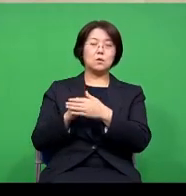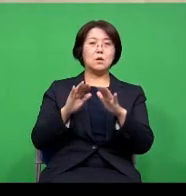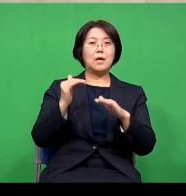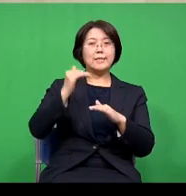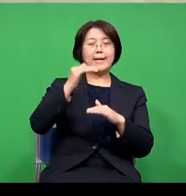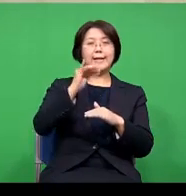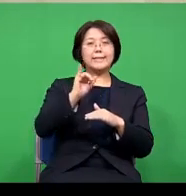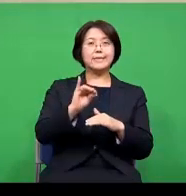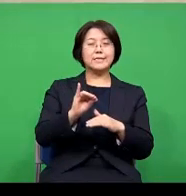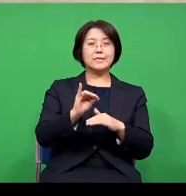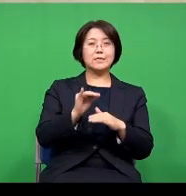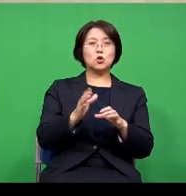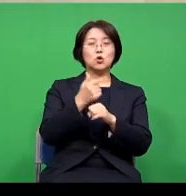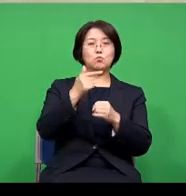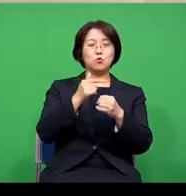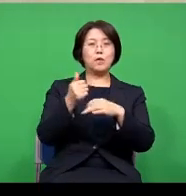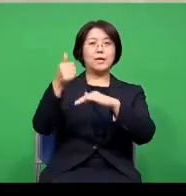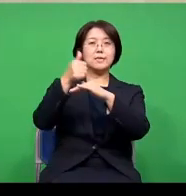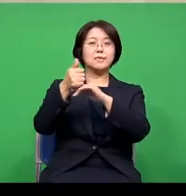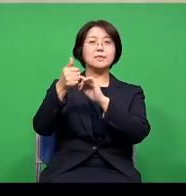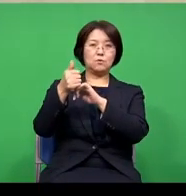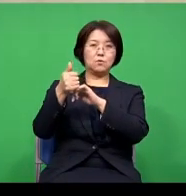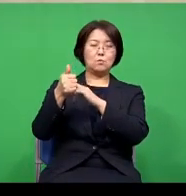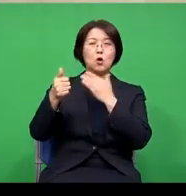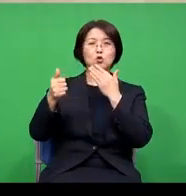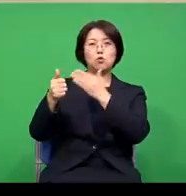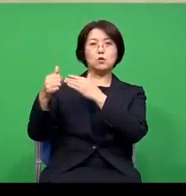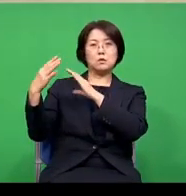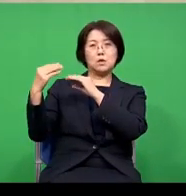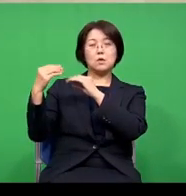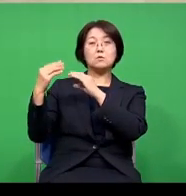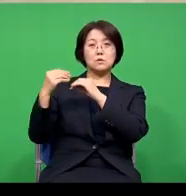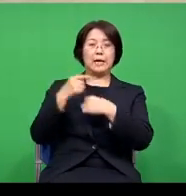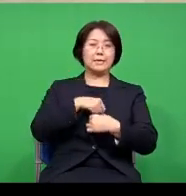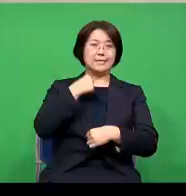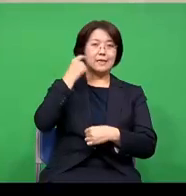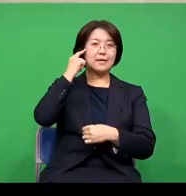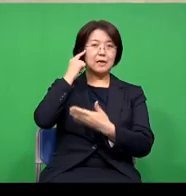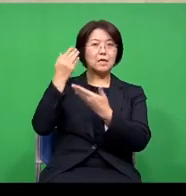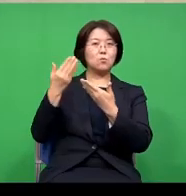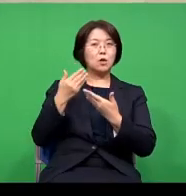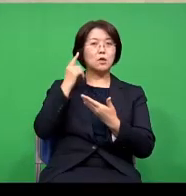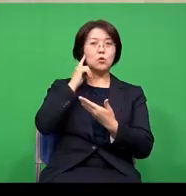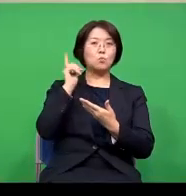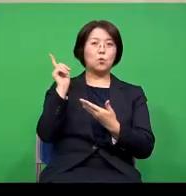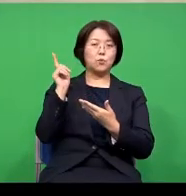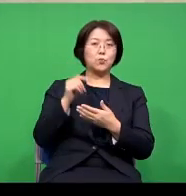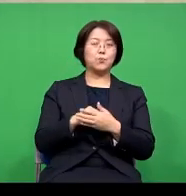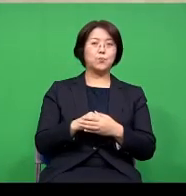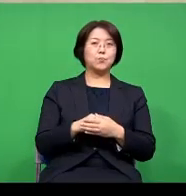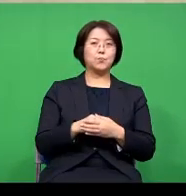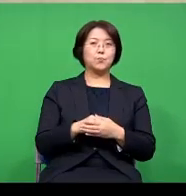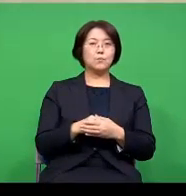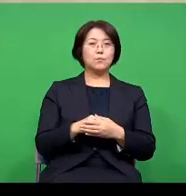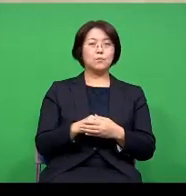今の高市総務大臣も直接私からお話してまして、まあ、真剣に総務省も考えてくださっているんじゃないかと思います。まあ、